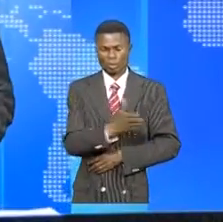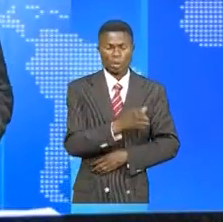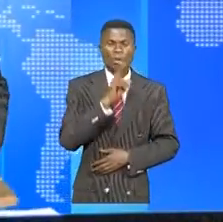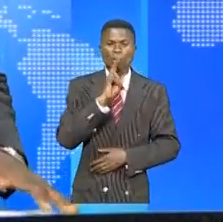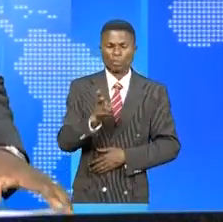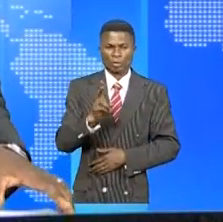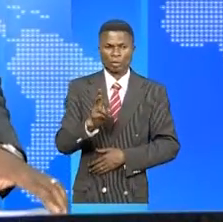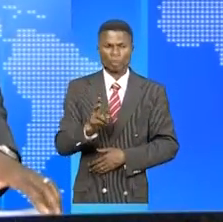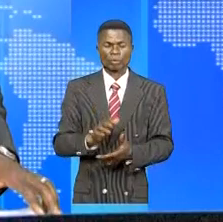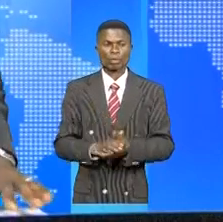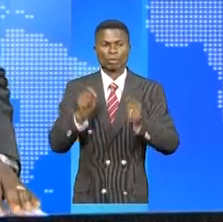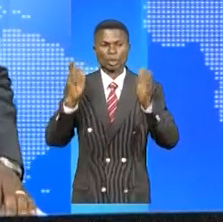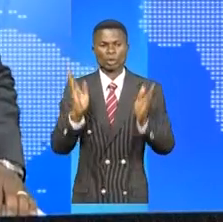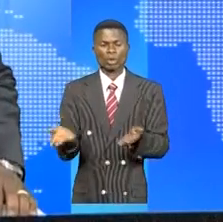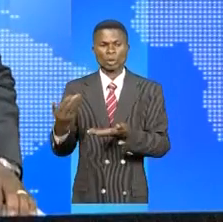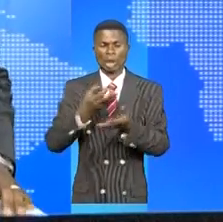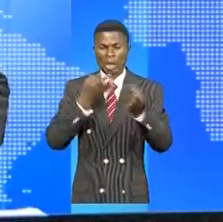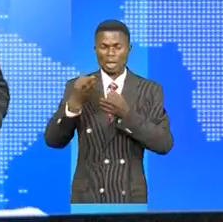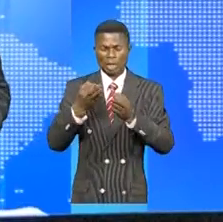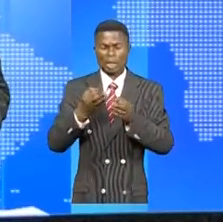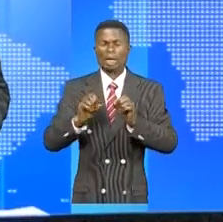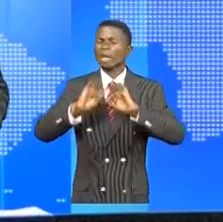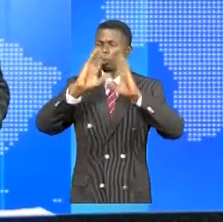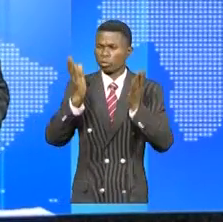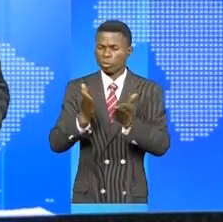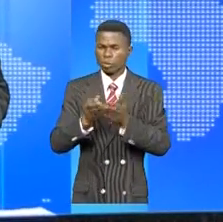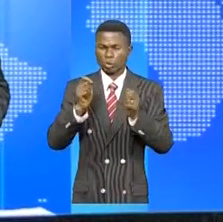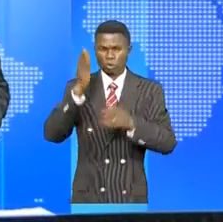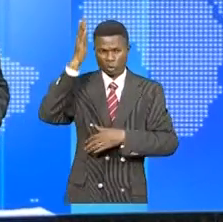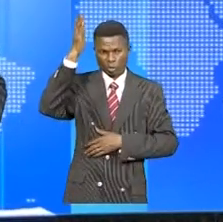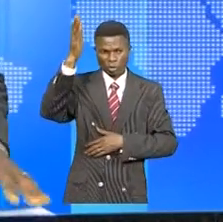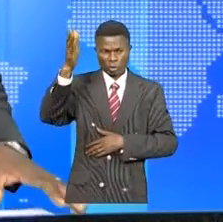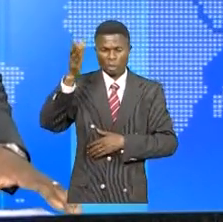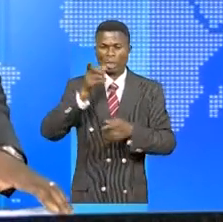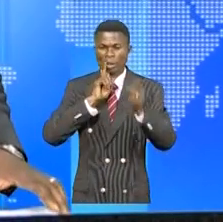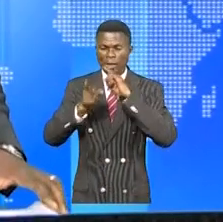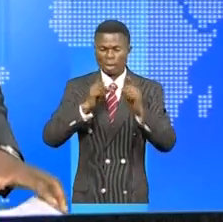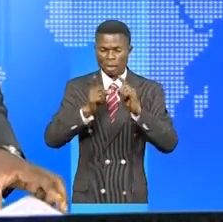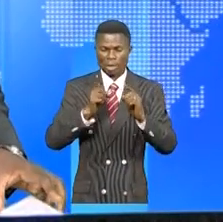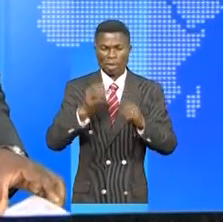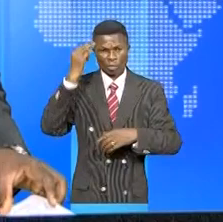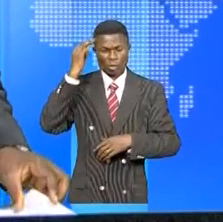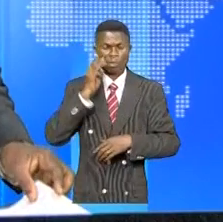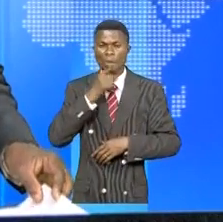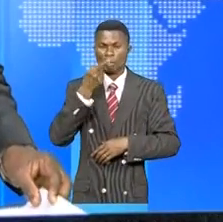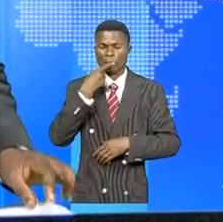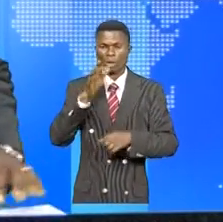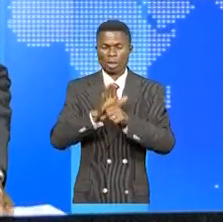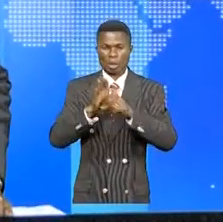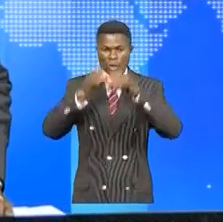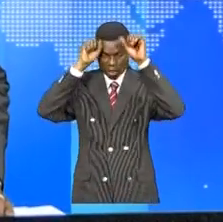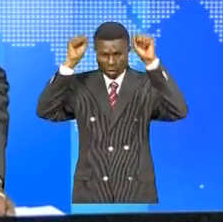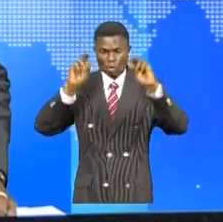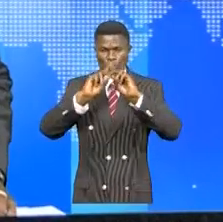Certainement que Gina Wabiwa reviendra avec force détail dans l'élément concernant les échanges que la ministre a eu avec le président